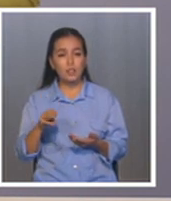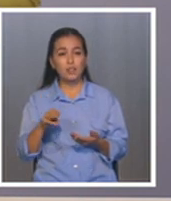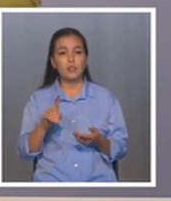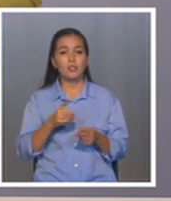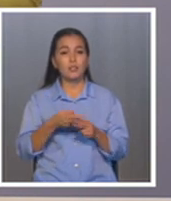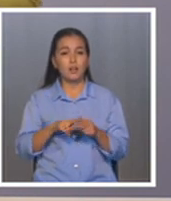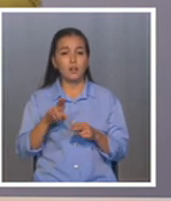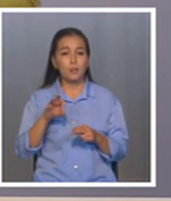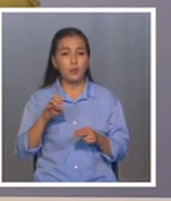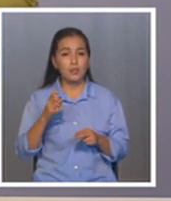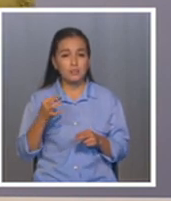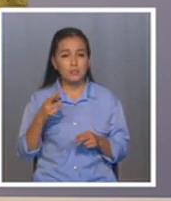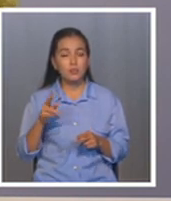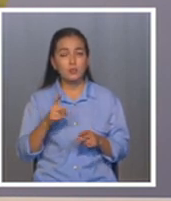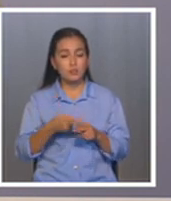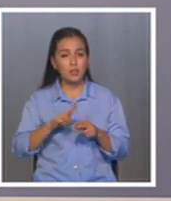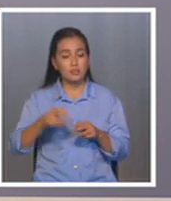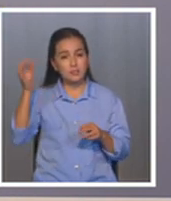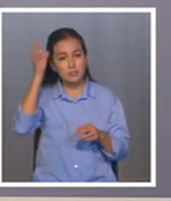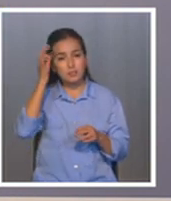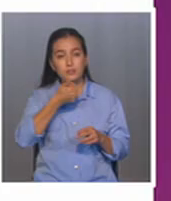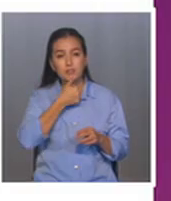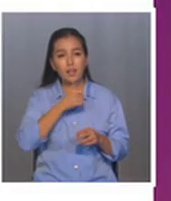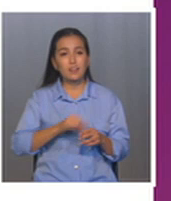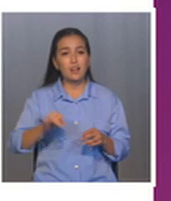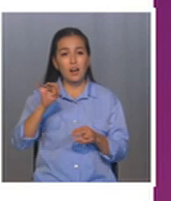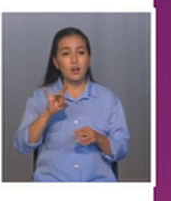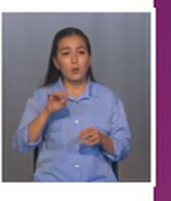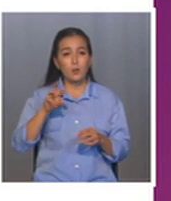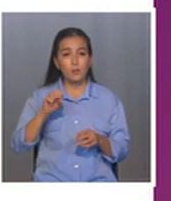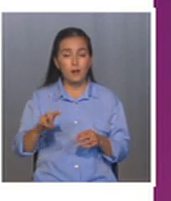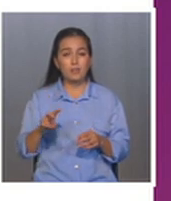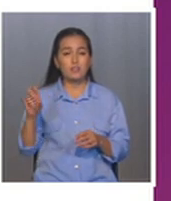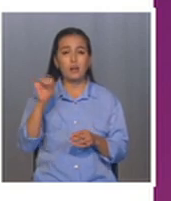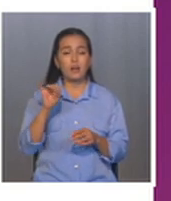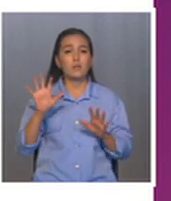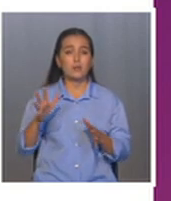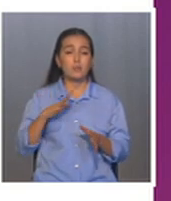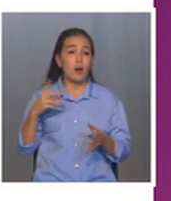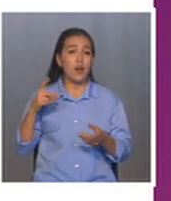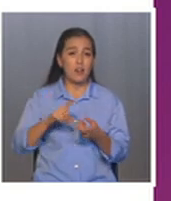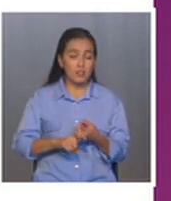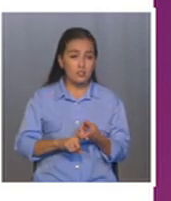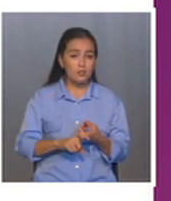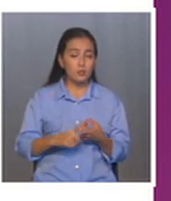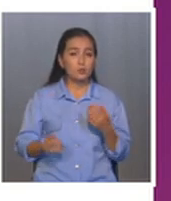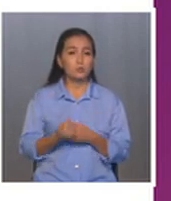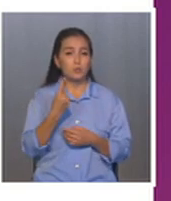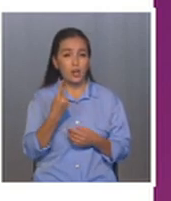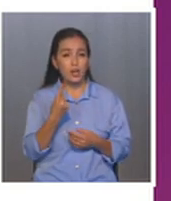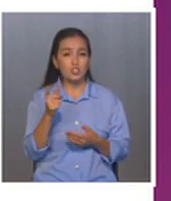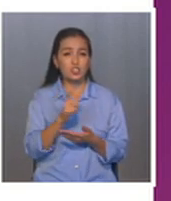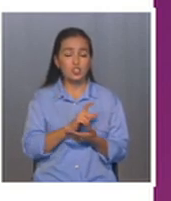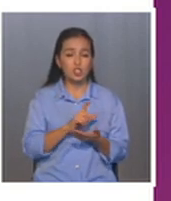композиция туралы еске түсіріп алайық. Тарихи роман – белгілі бір тарихи оқиға байланысты туған шығарма.